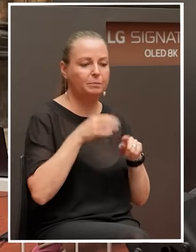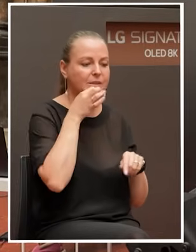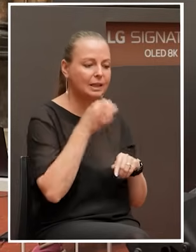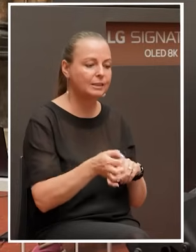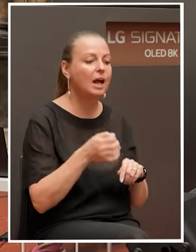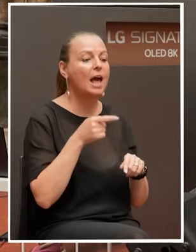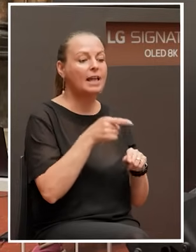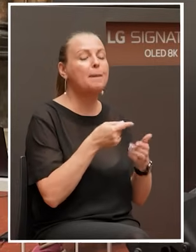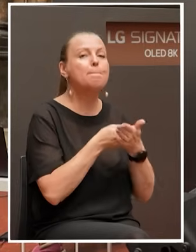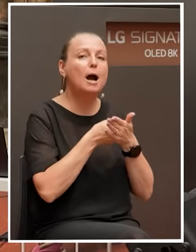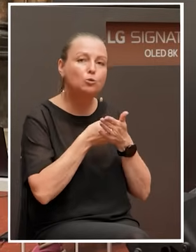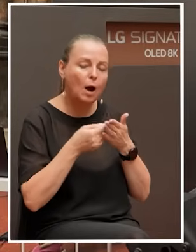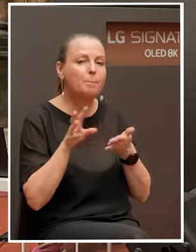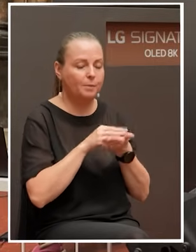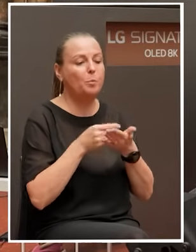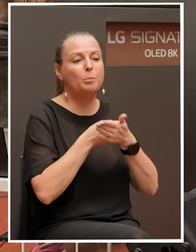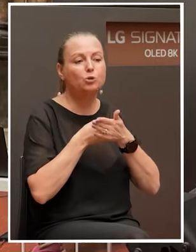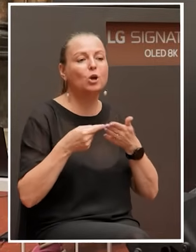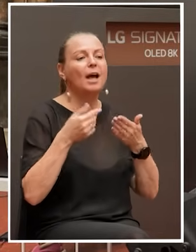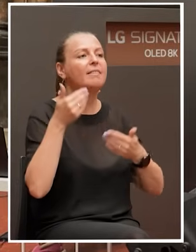эта подчеркнутая декоративность,